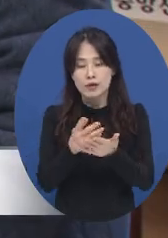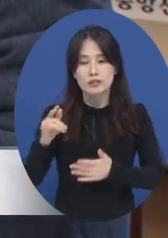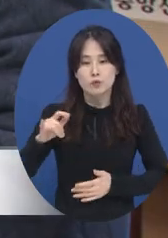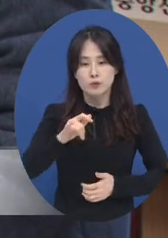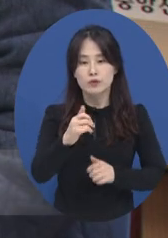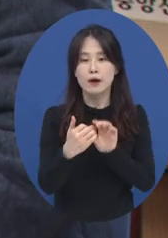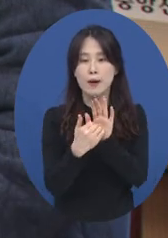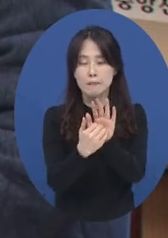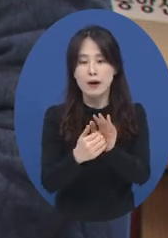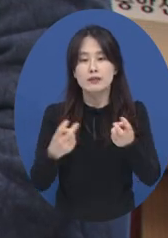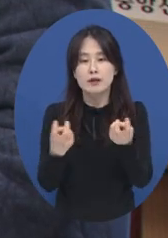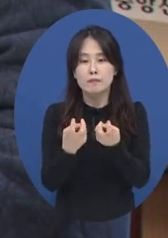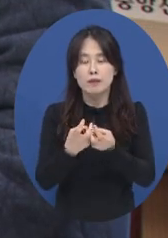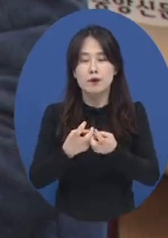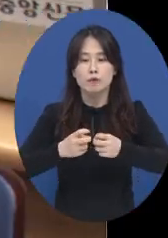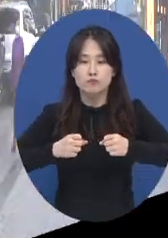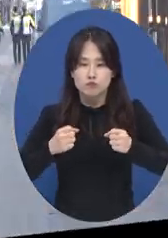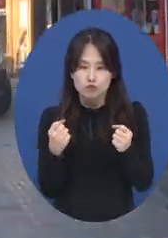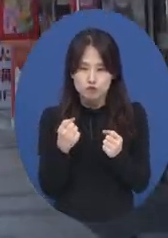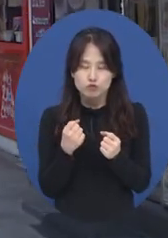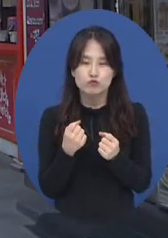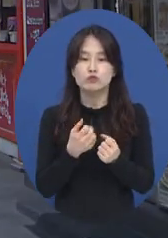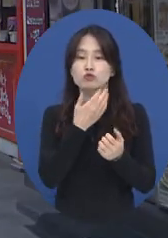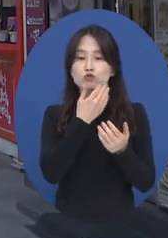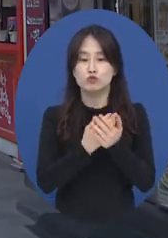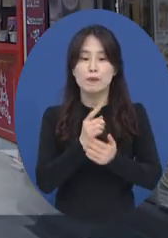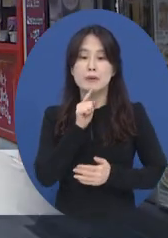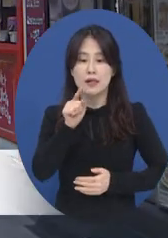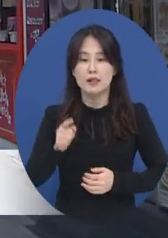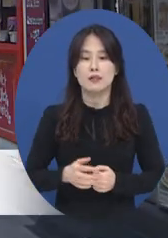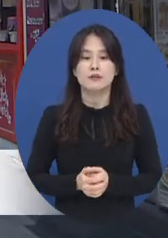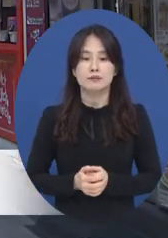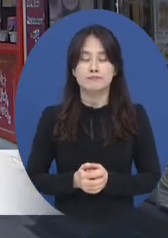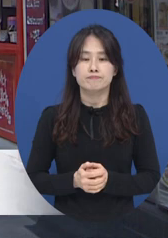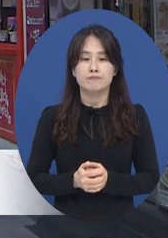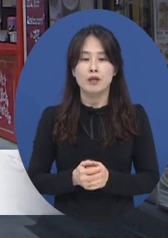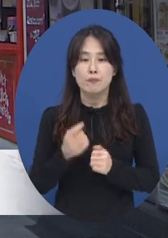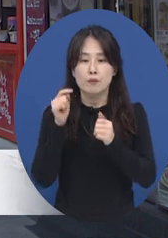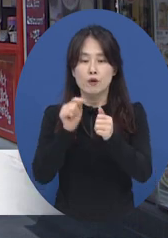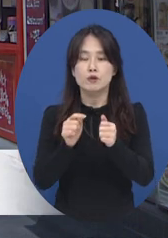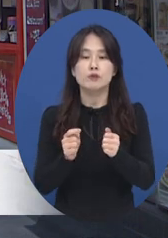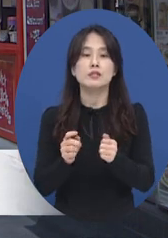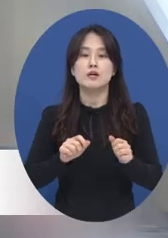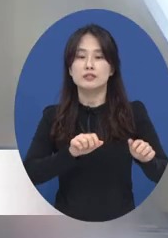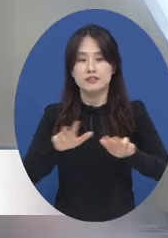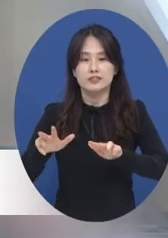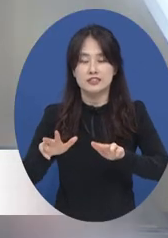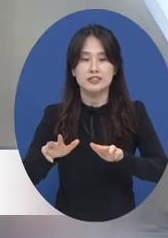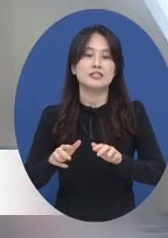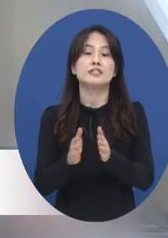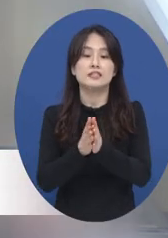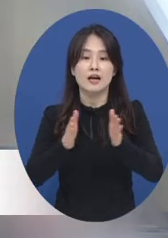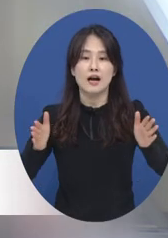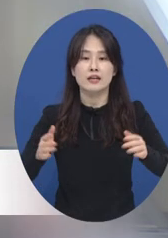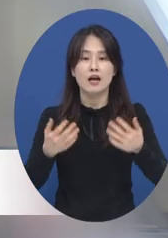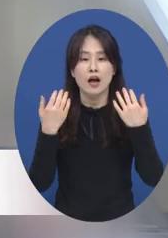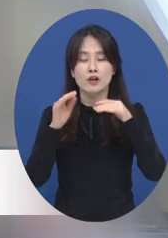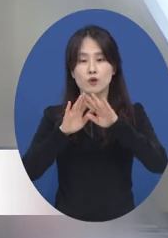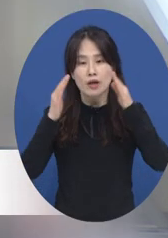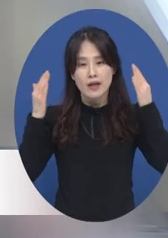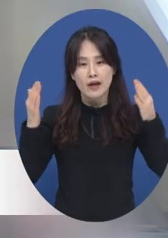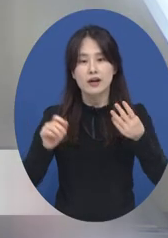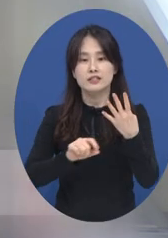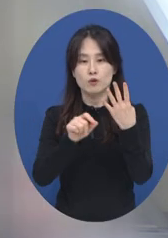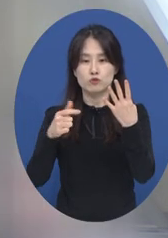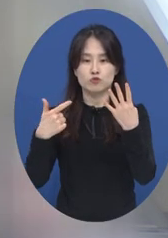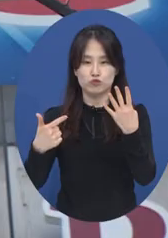대응 수칙을 따라야 한다는 것이 핵심입니다. 이번 행정명령은 즉시 효력이 발생하고 학교가 개학하는